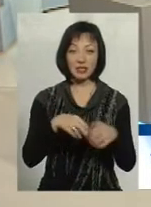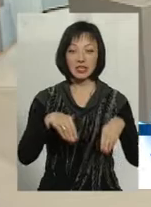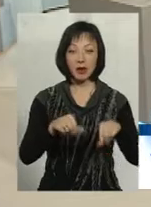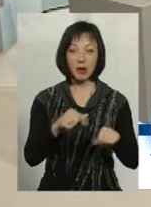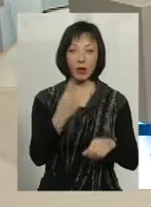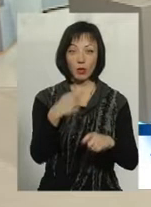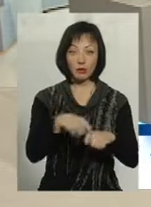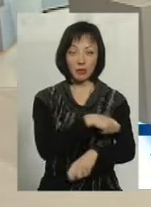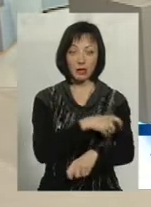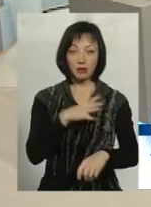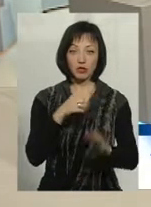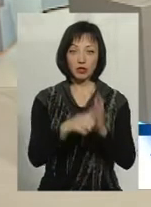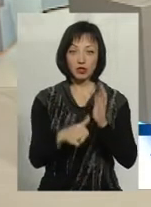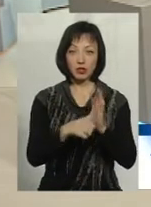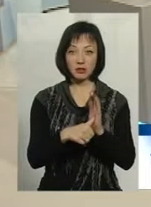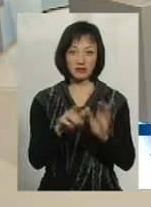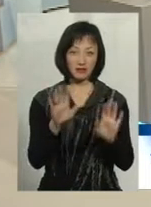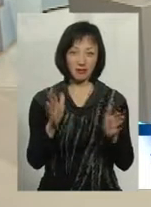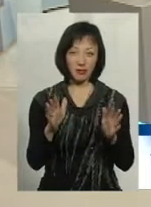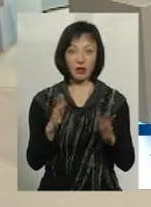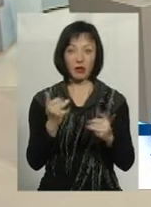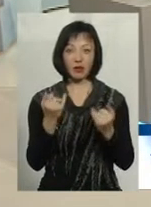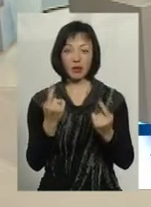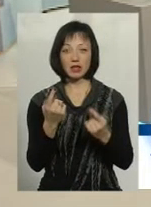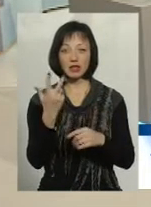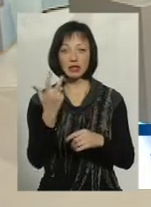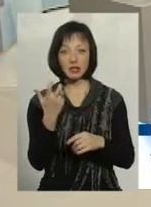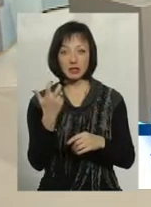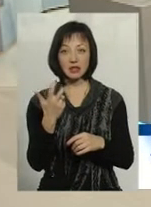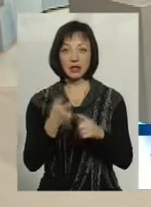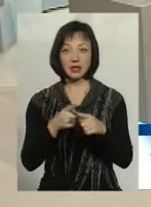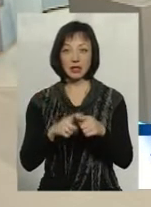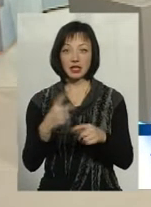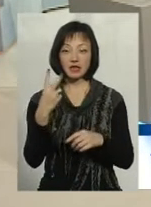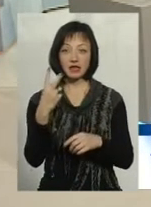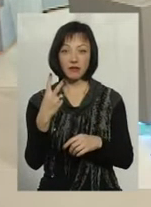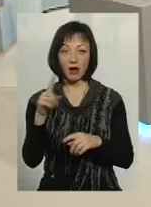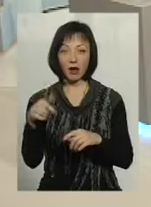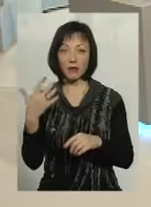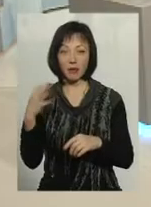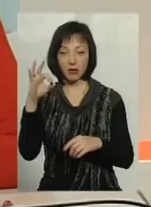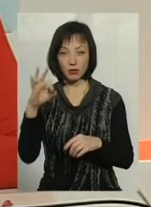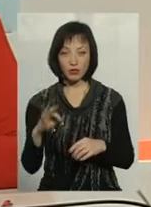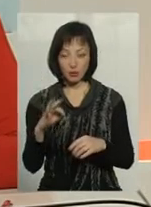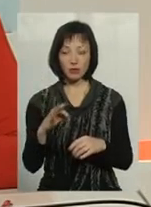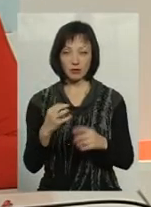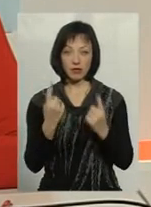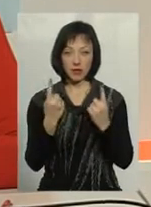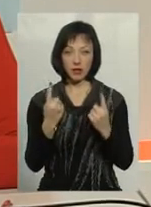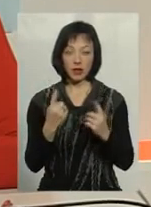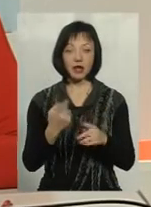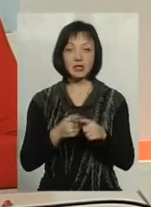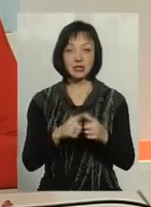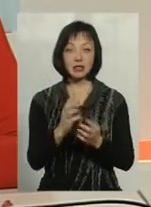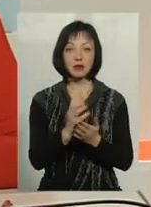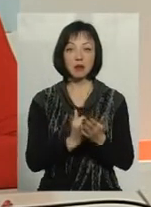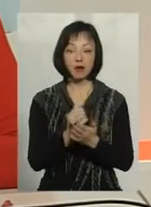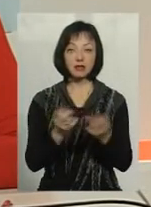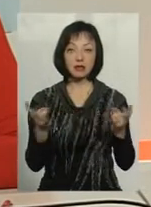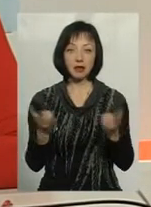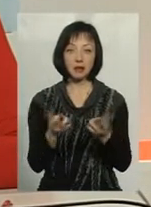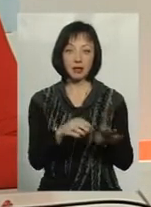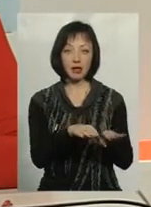органами, як і з місцевими органами, маю на увазі сьогодні, як обласними, так і міськими, то якщо далі таке буде продовжуватися, то я надіюся, що ми все-таки якийсь